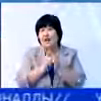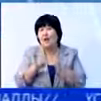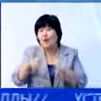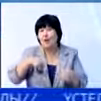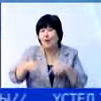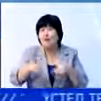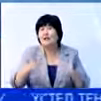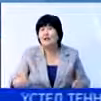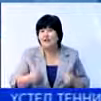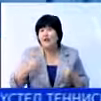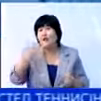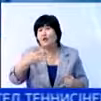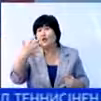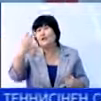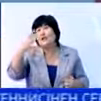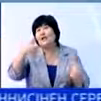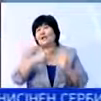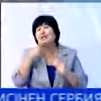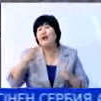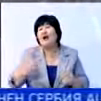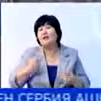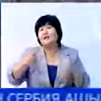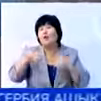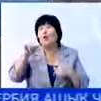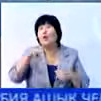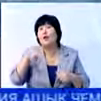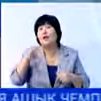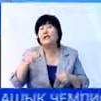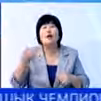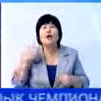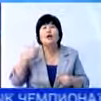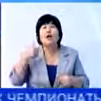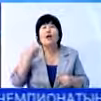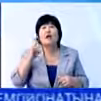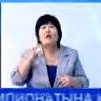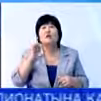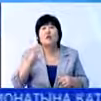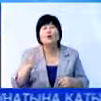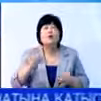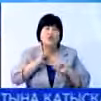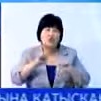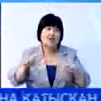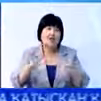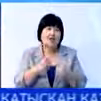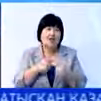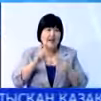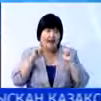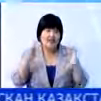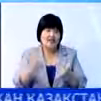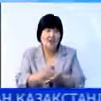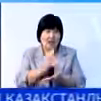мен бабы қатар шапқан 55-47 әскери бөлімінің ұландары Қызылорда гарнизонының чемпионы деген атаққа ие болды.